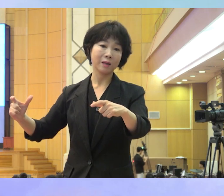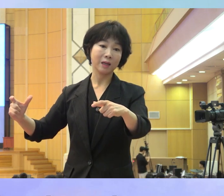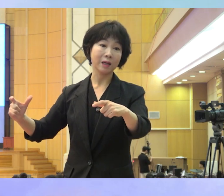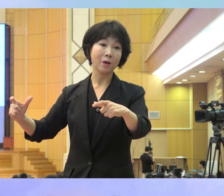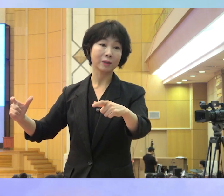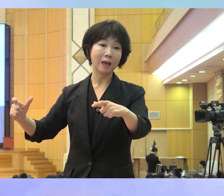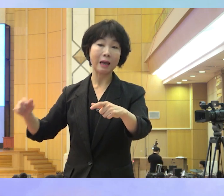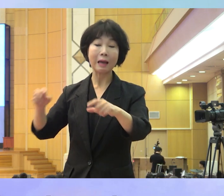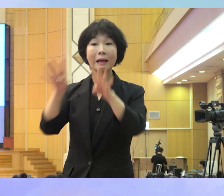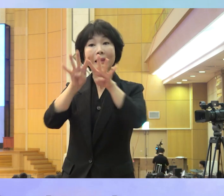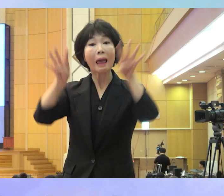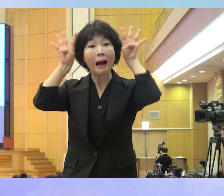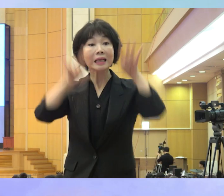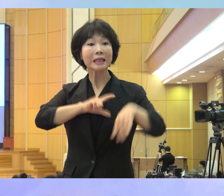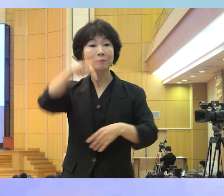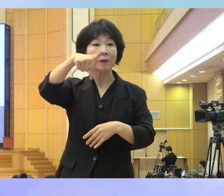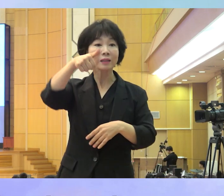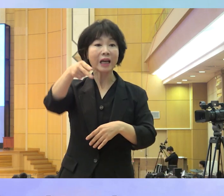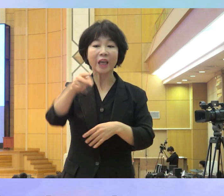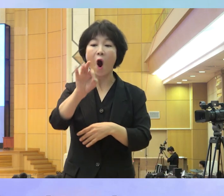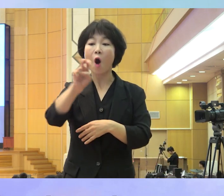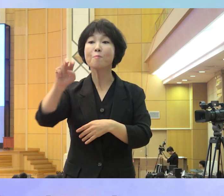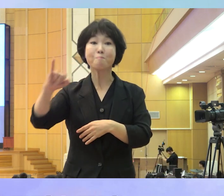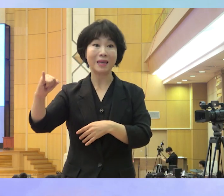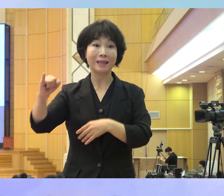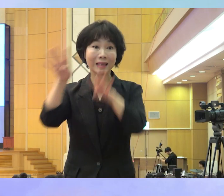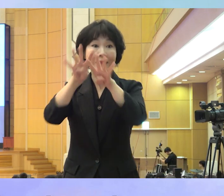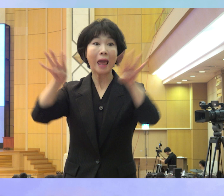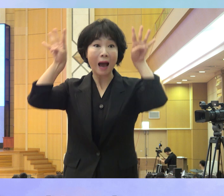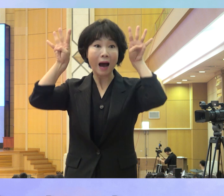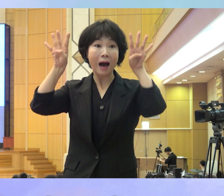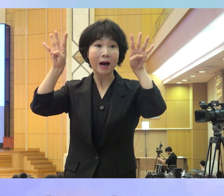경민대학이라고 있어요. 그 경민대학